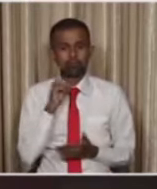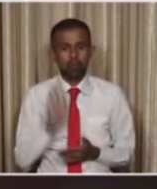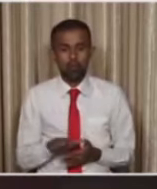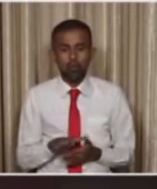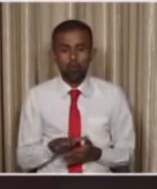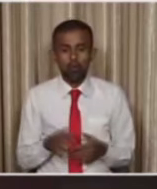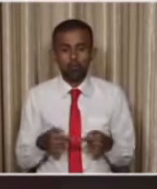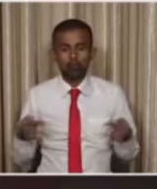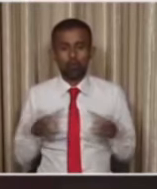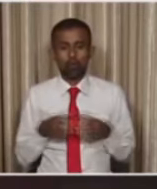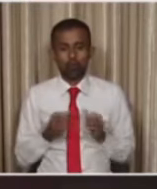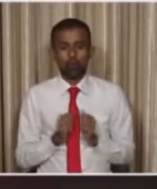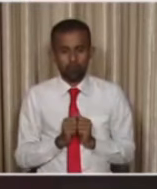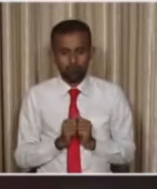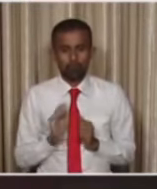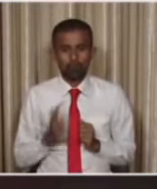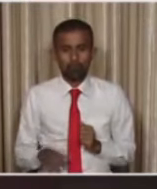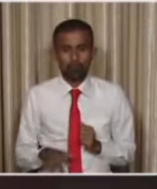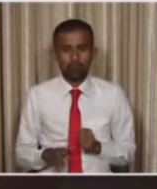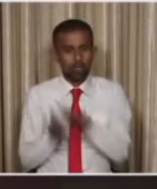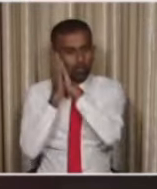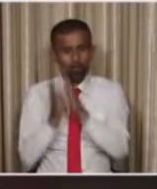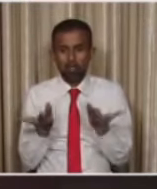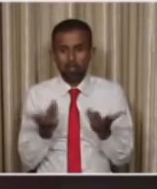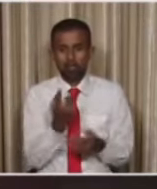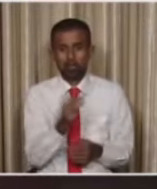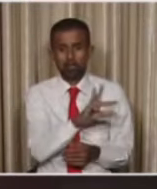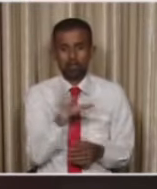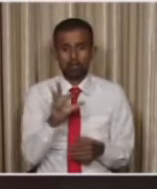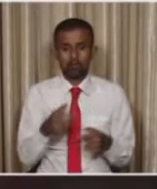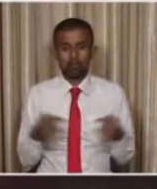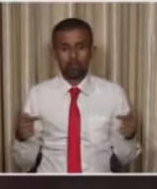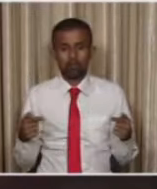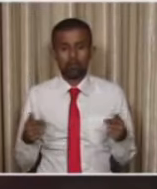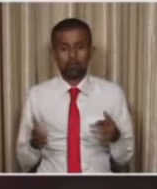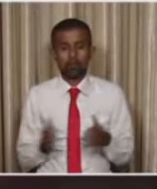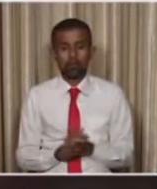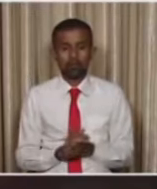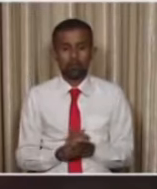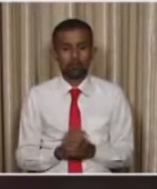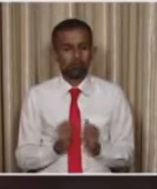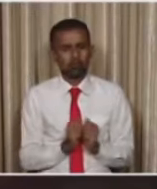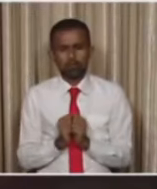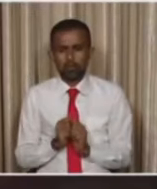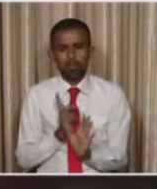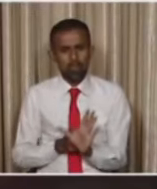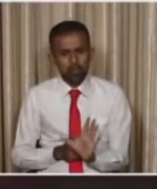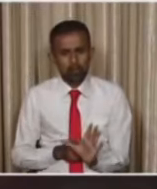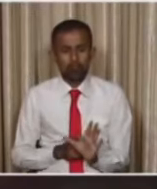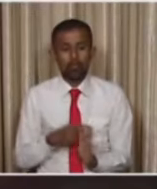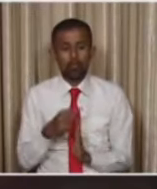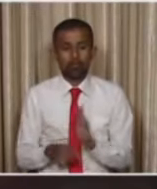එතුමා විපක්ෂයේ ඉඳන් වැඩ කරා. එතුමා බුදියගෙන හිටියේ නැහැ 2019 විපක්ෂයට ගිහිල්ලා. එතුමා කරන්න පුළුවන් හැම වෙලාවෙම එතුමා